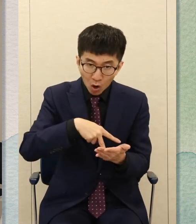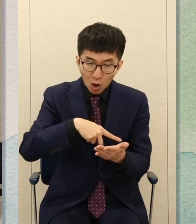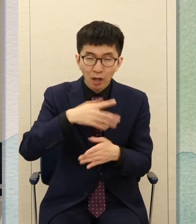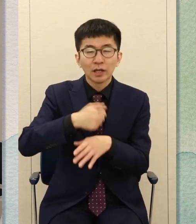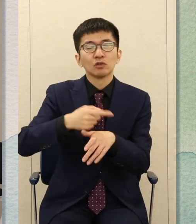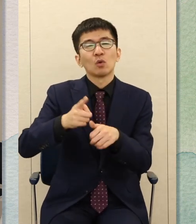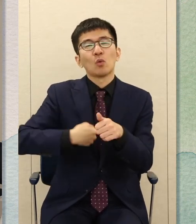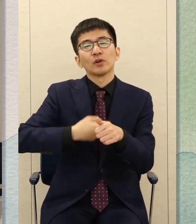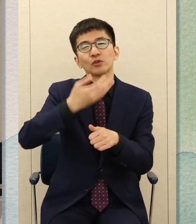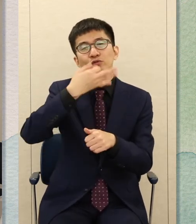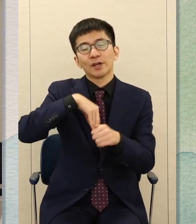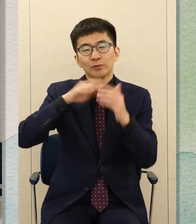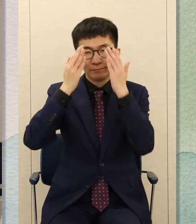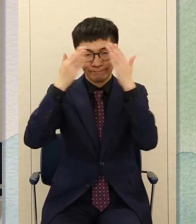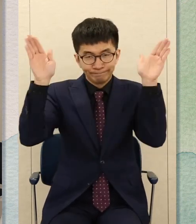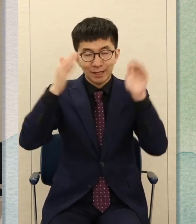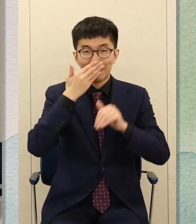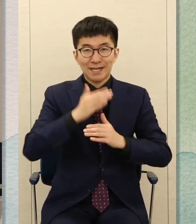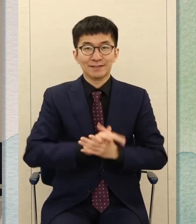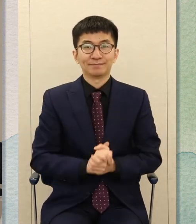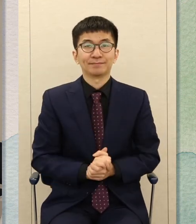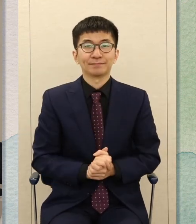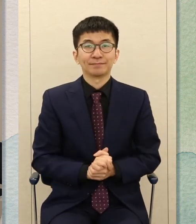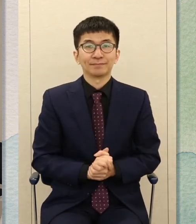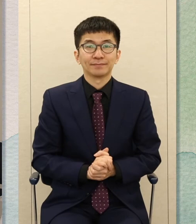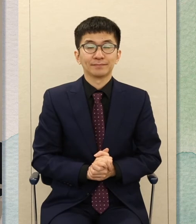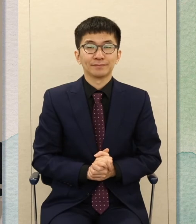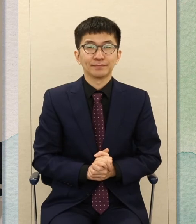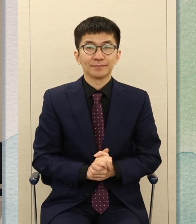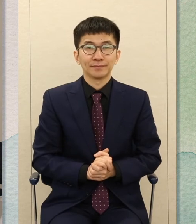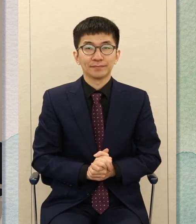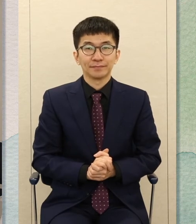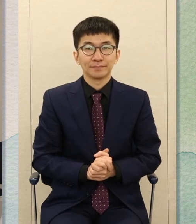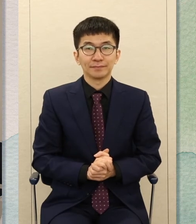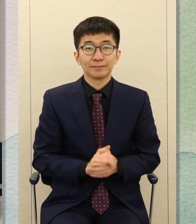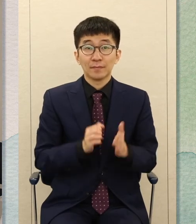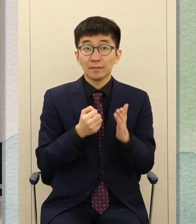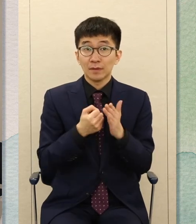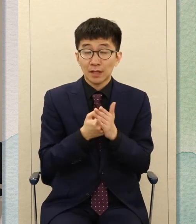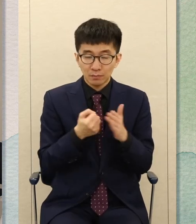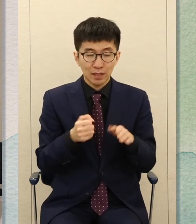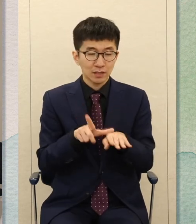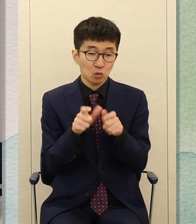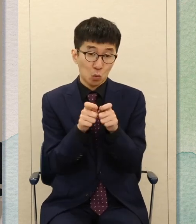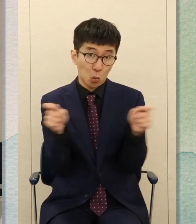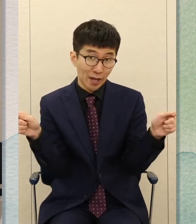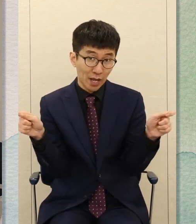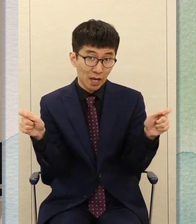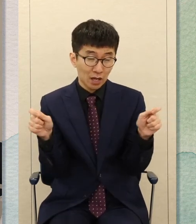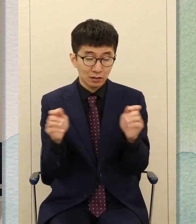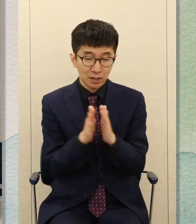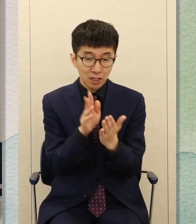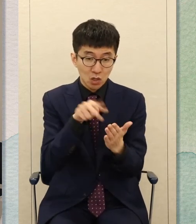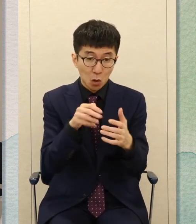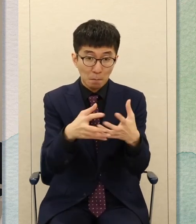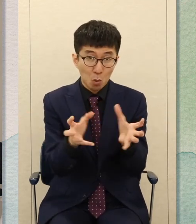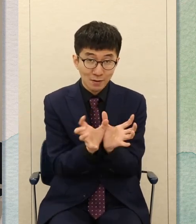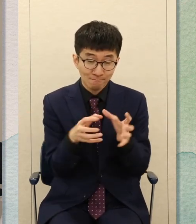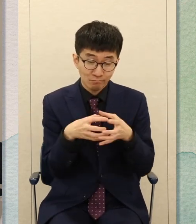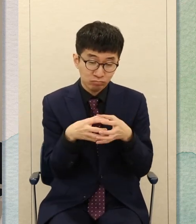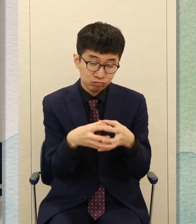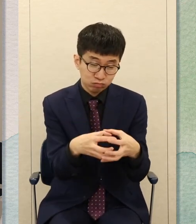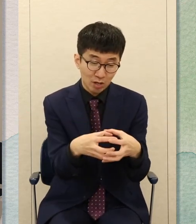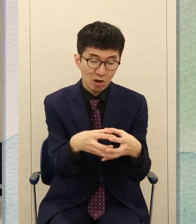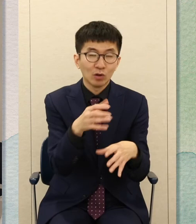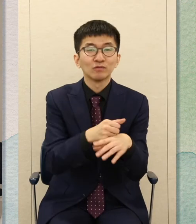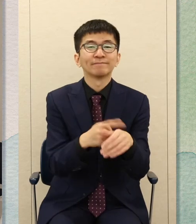세상이 확장되거든요. 그래서 그런 독서 모임을 오래 만약에 할 수 있다면 굉장히 큰 도움이